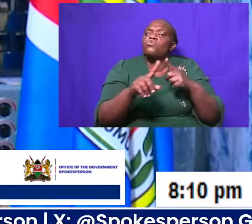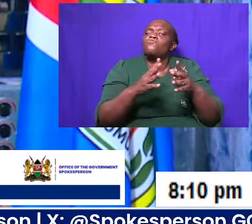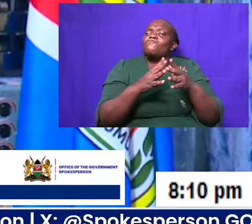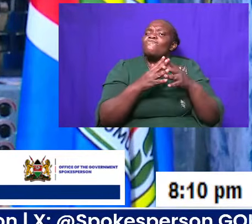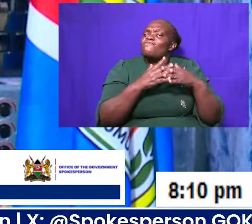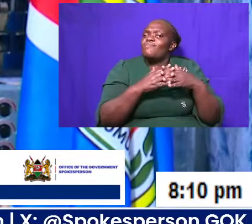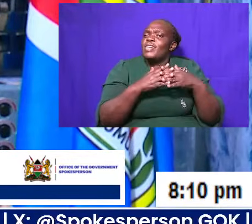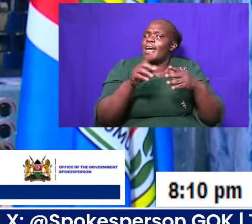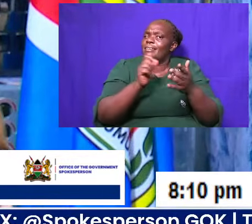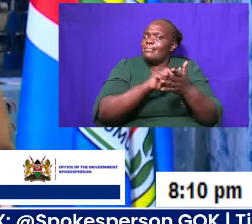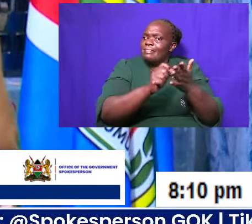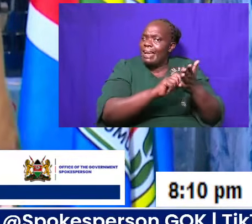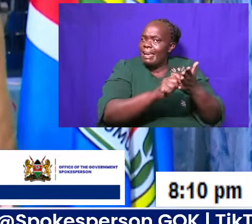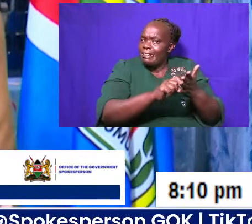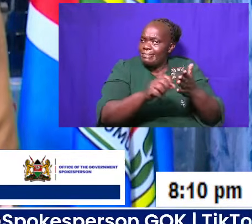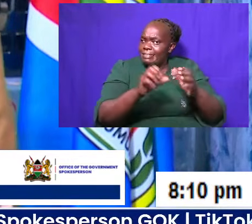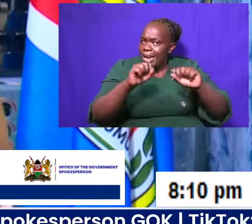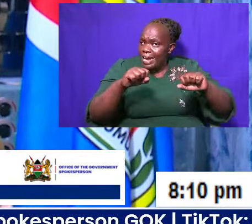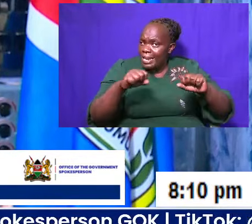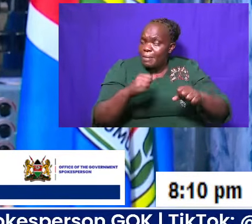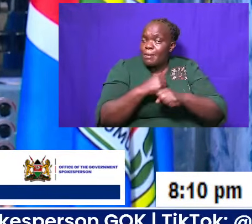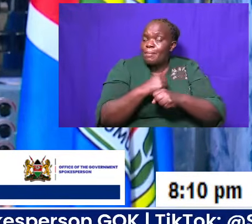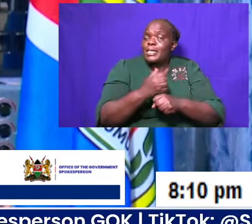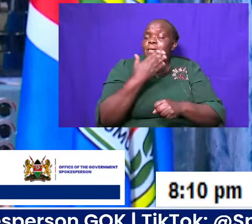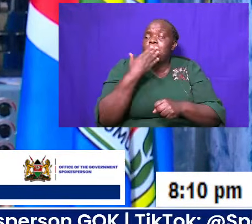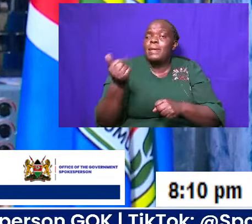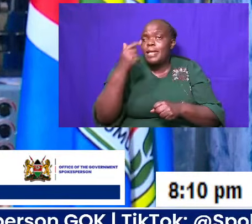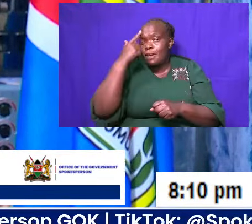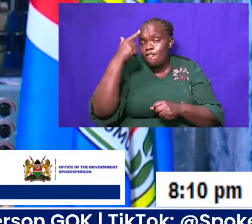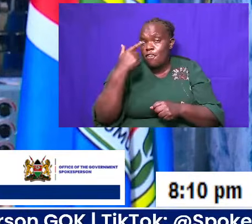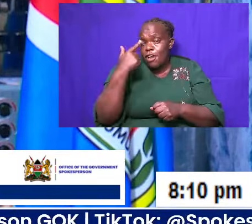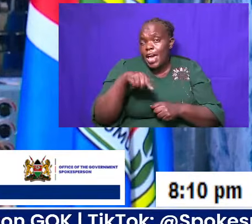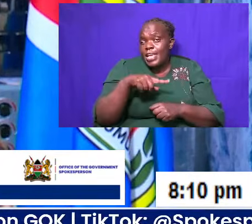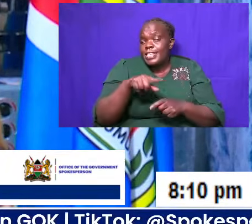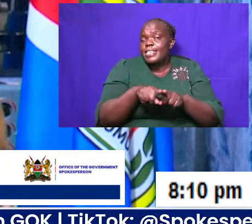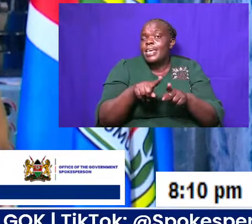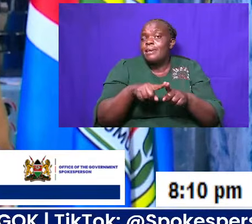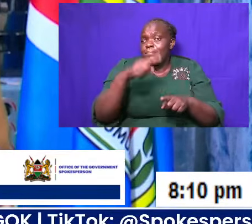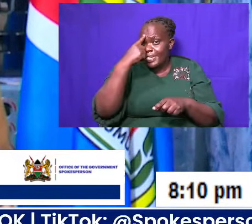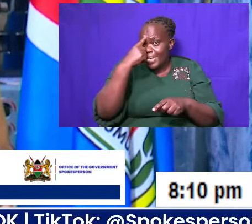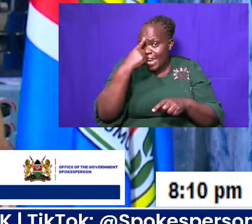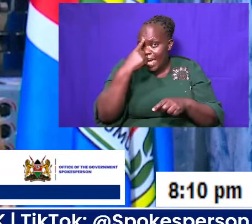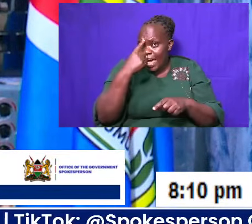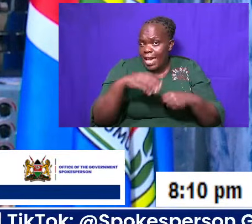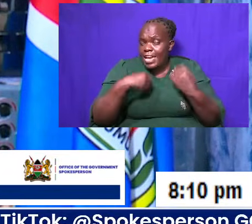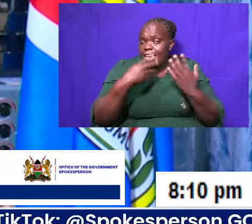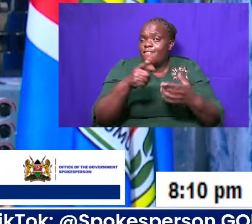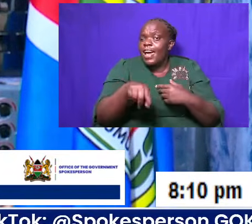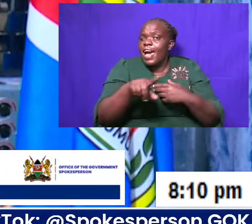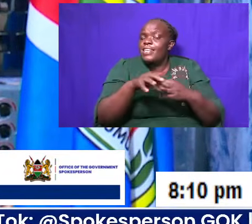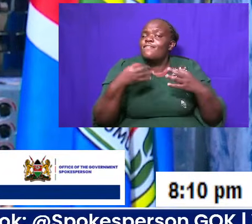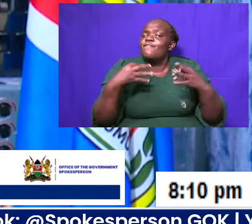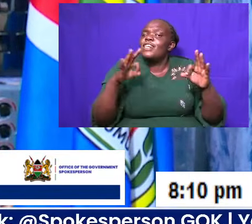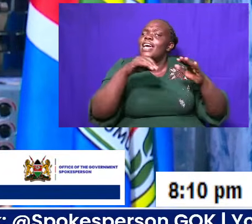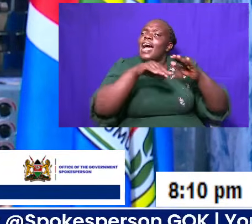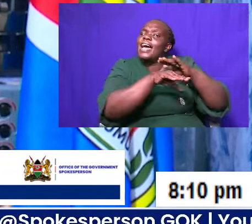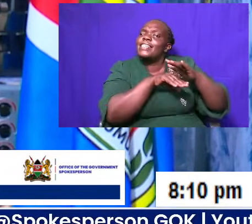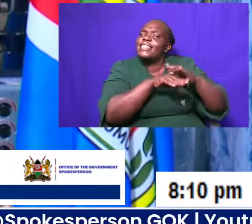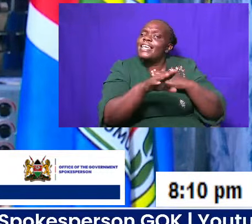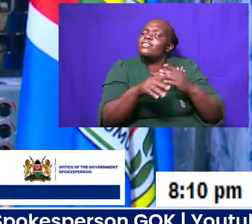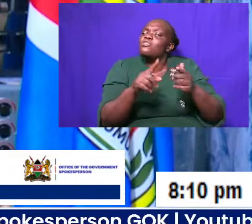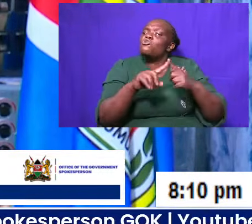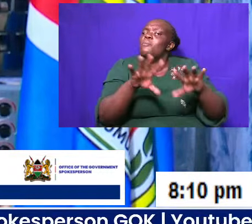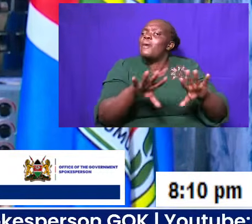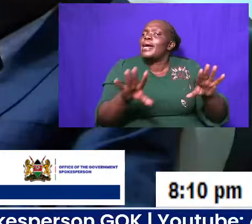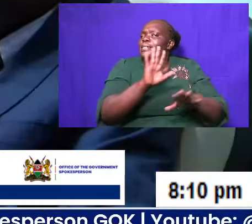sign a deal that is going to even make it better for us. And also China is now giving us tariff-free access to their market. Makofi pia hapo.